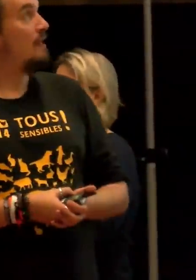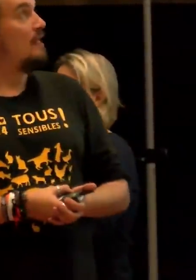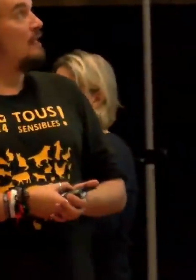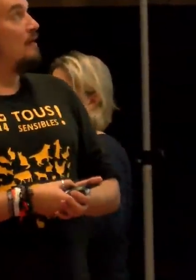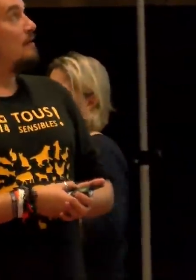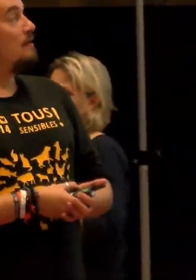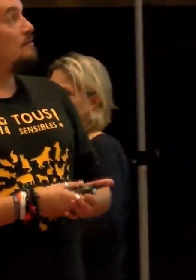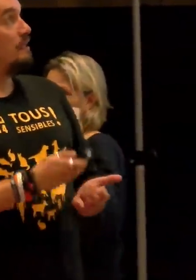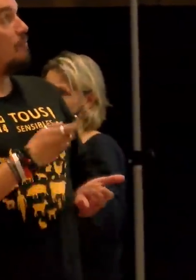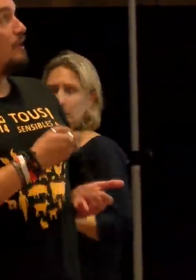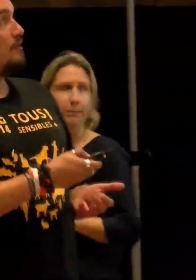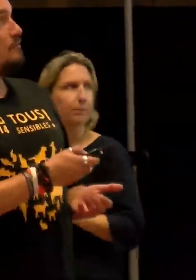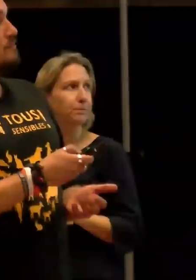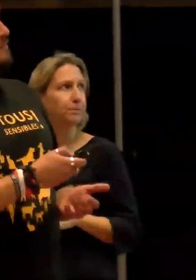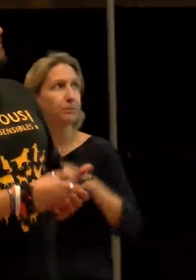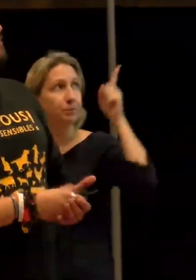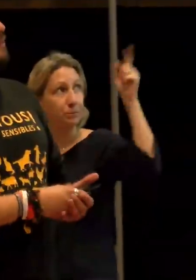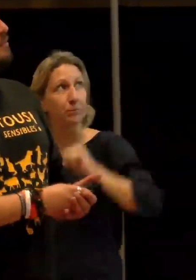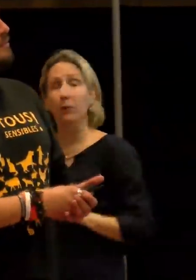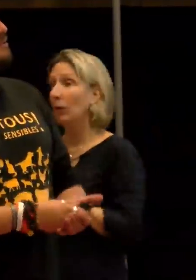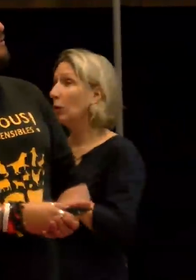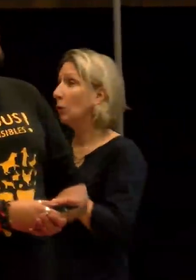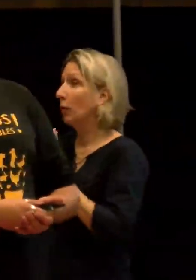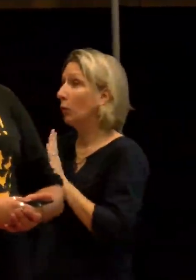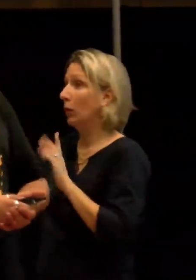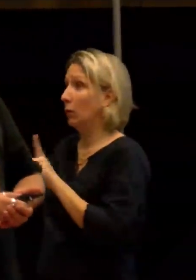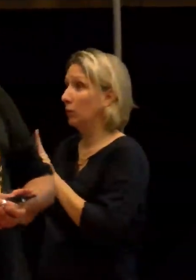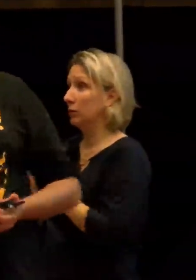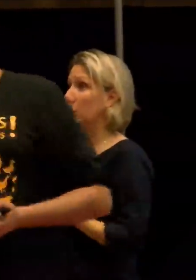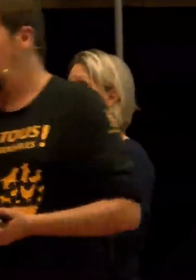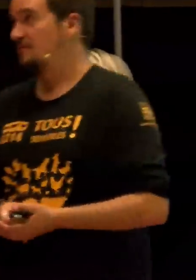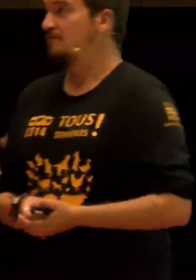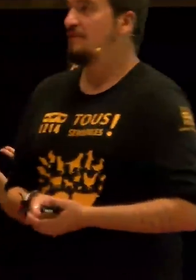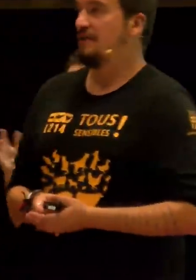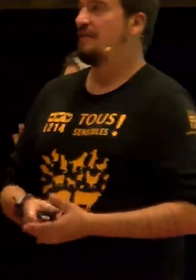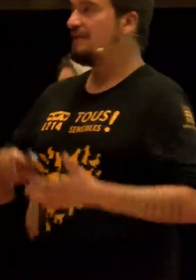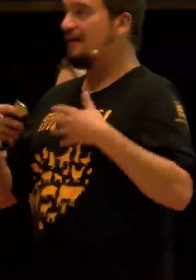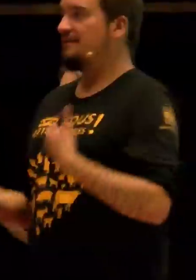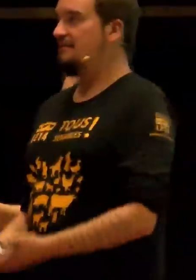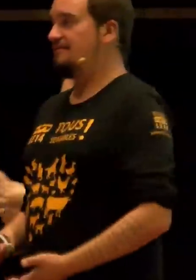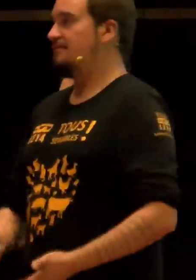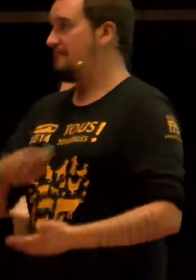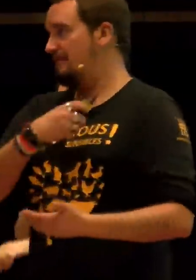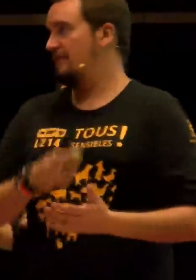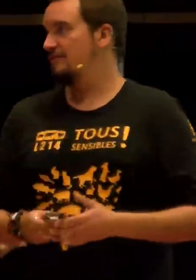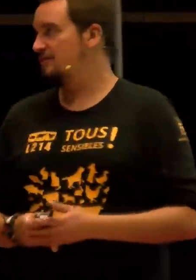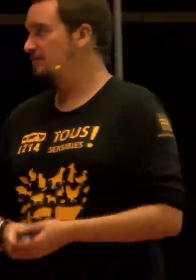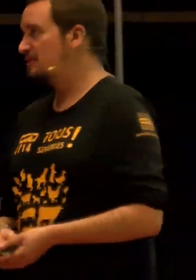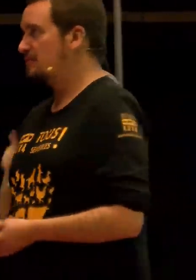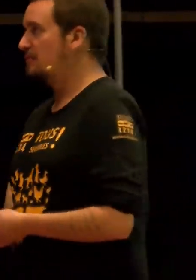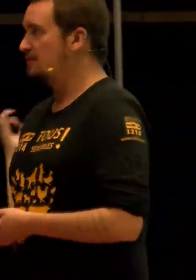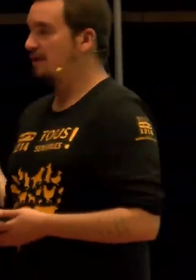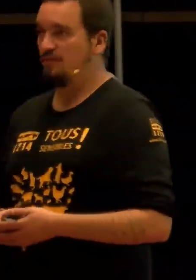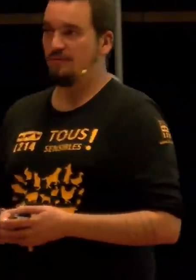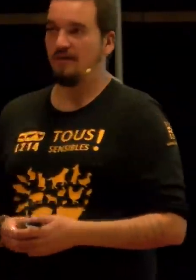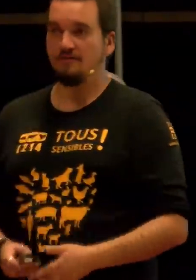front-là. Tous les mois, on propose une action coordonnée. Donc, on essaye d'être créatif. On va avoir quelques exemples